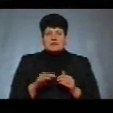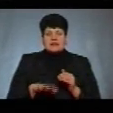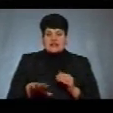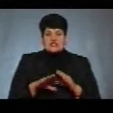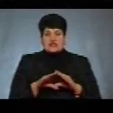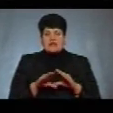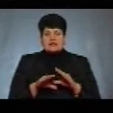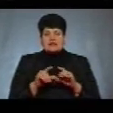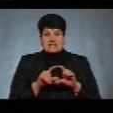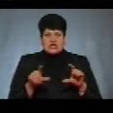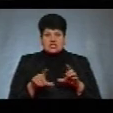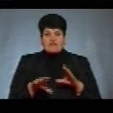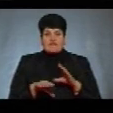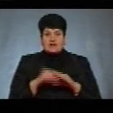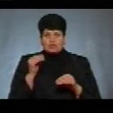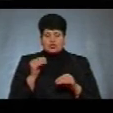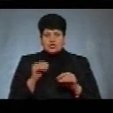комісії міняють ці